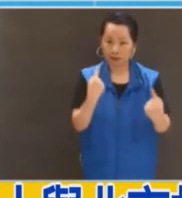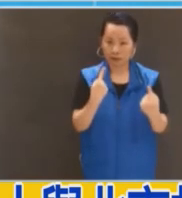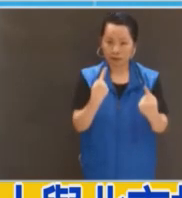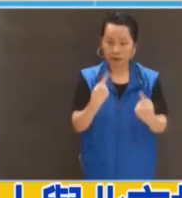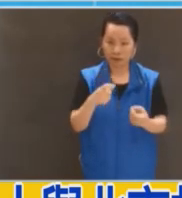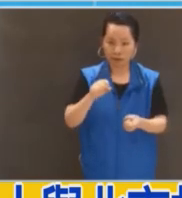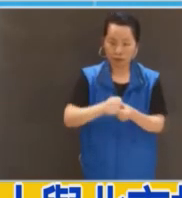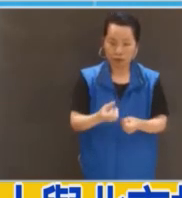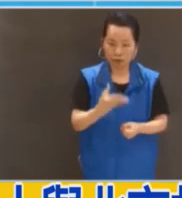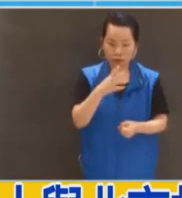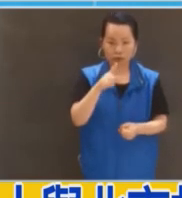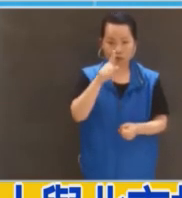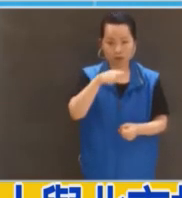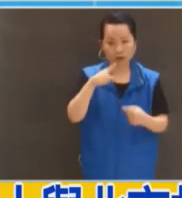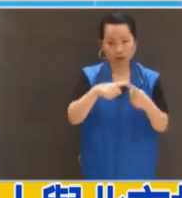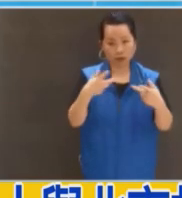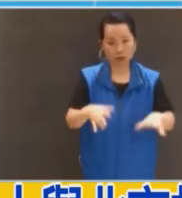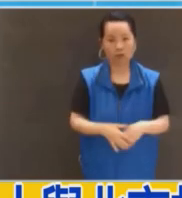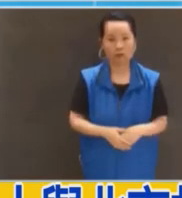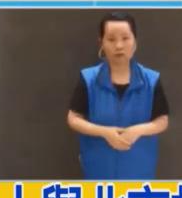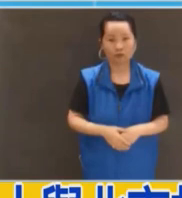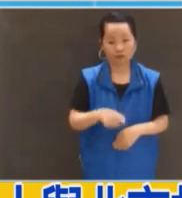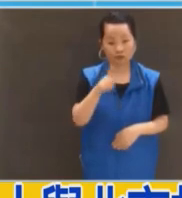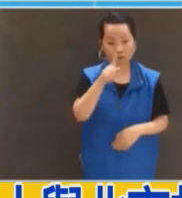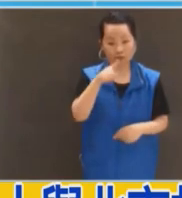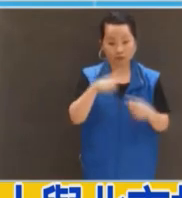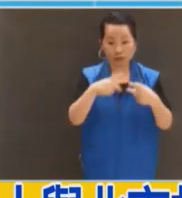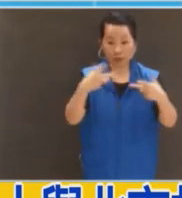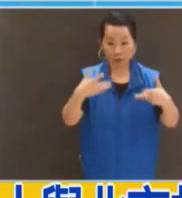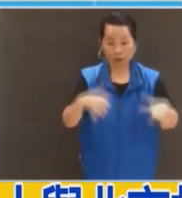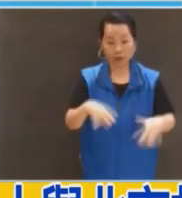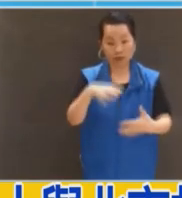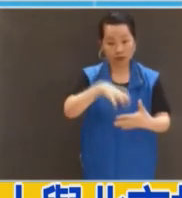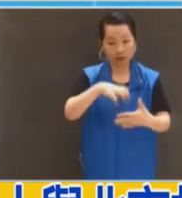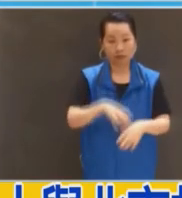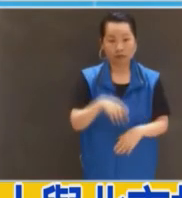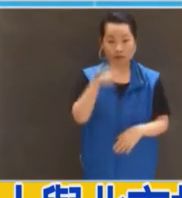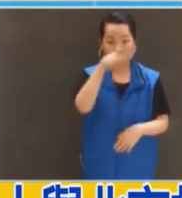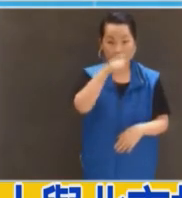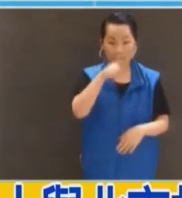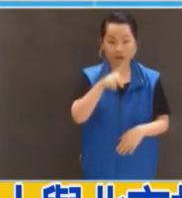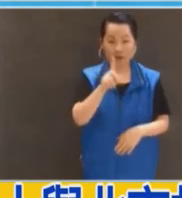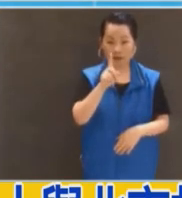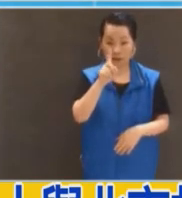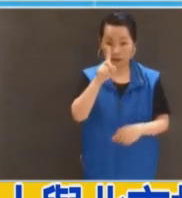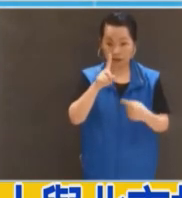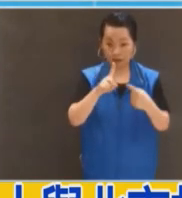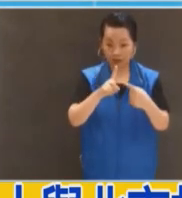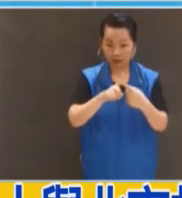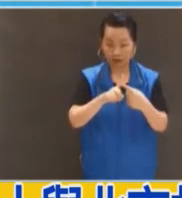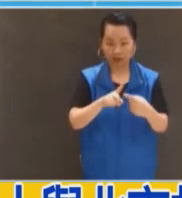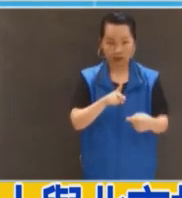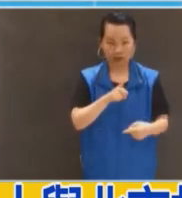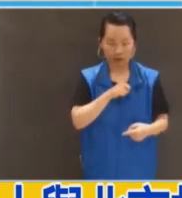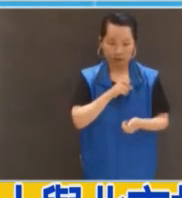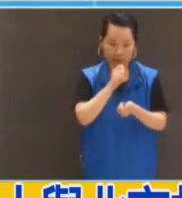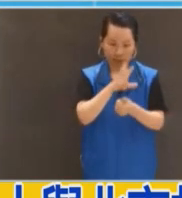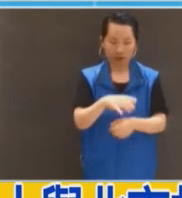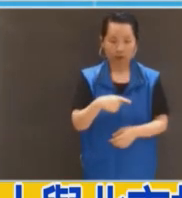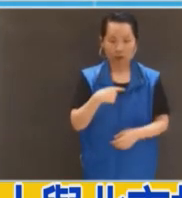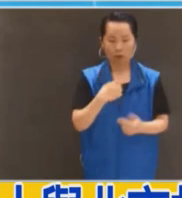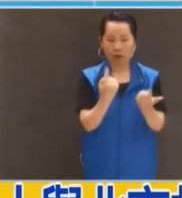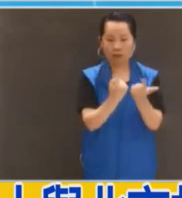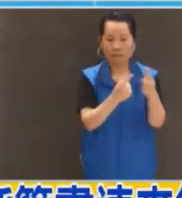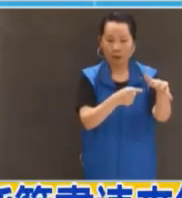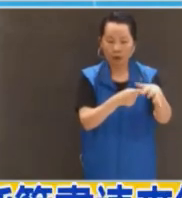概1000多人，光这1000多人里面就有1011人就自己说他有北农